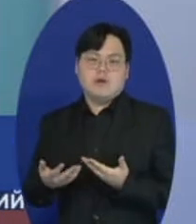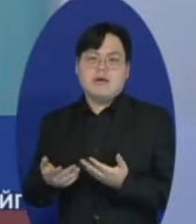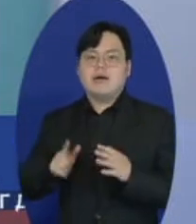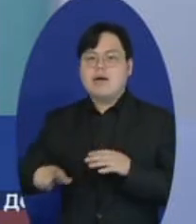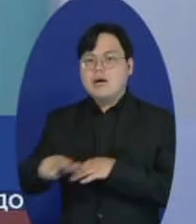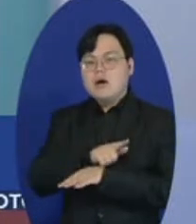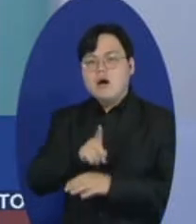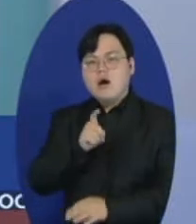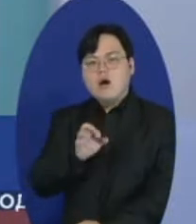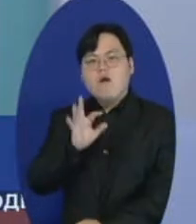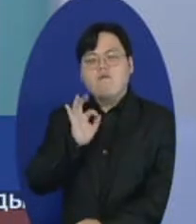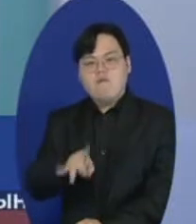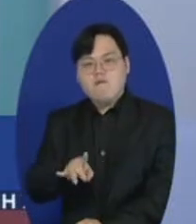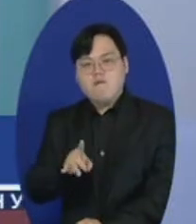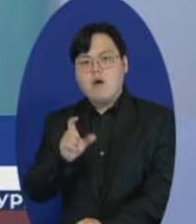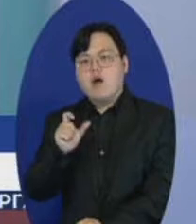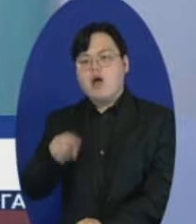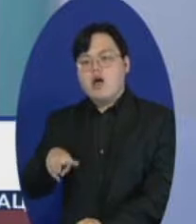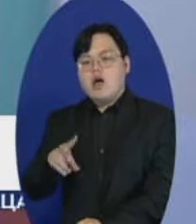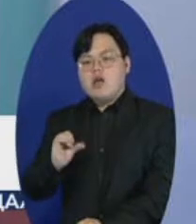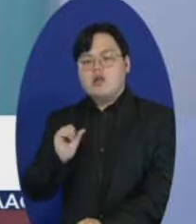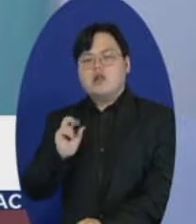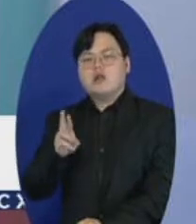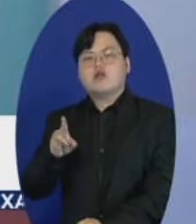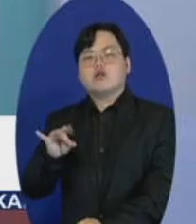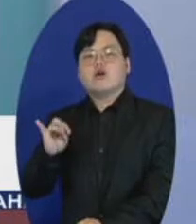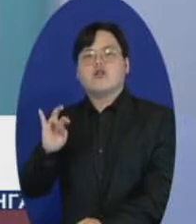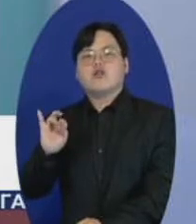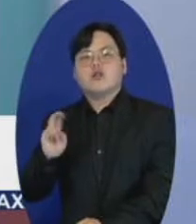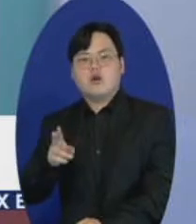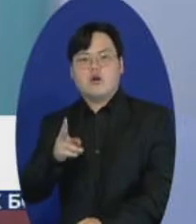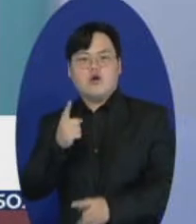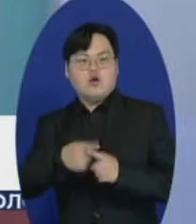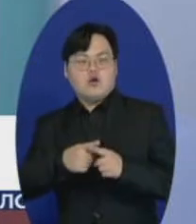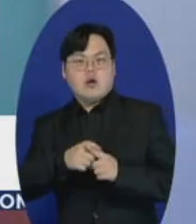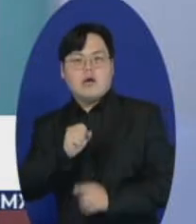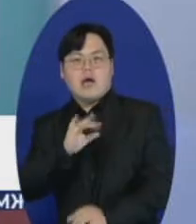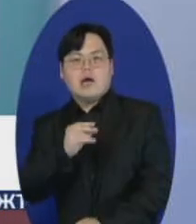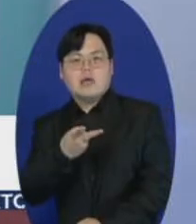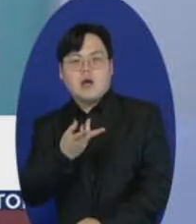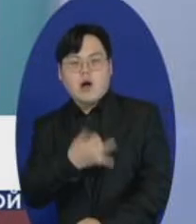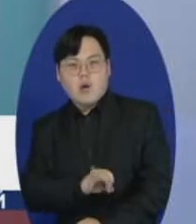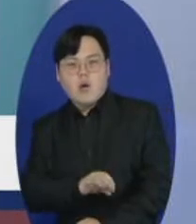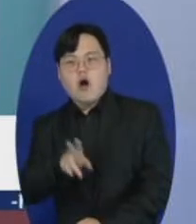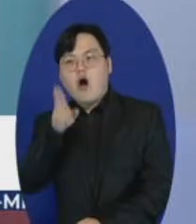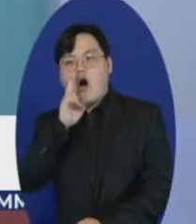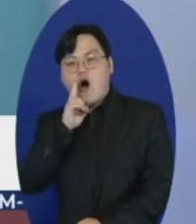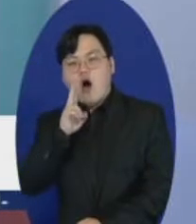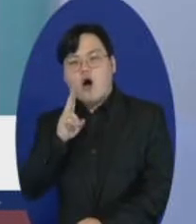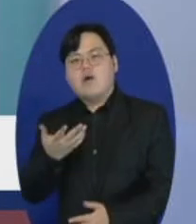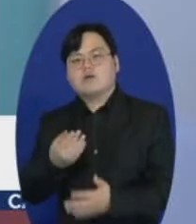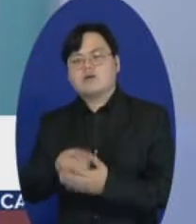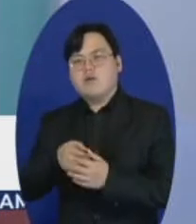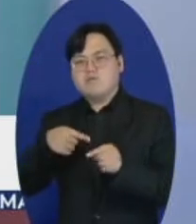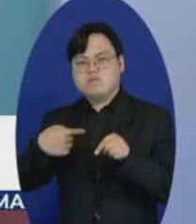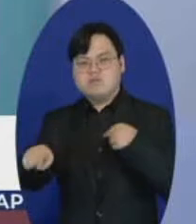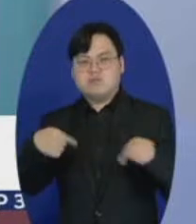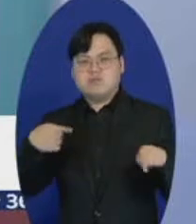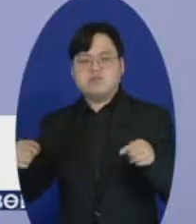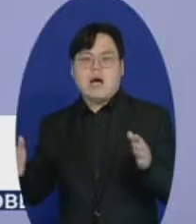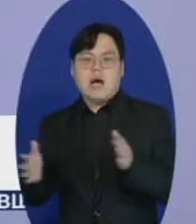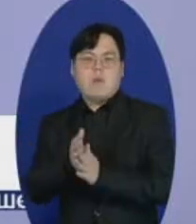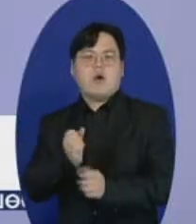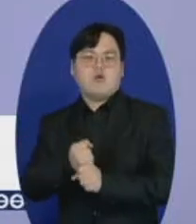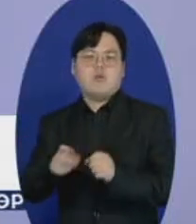мөн газрын ховор элемент, электроникийн салбар, за хөдөө аж ахуй чиглэлээс ер нь ялангуяа органик хүнсний үйлдвэрлэлийн чиглэлээр бол хамтарч ажиллах боломжтой